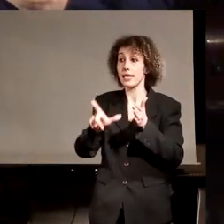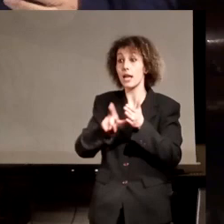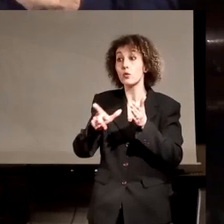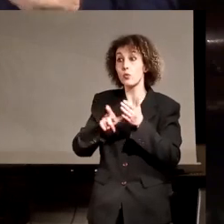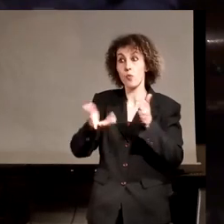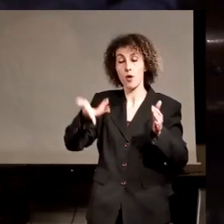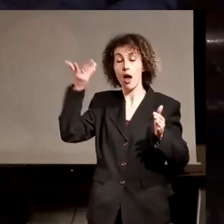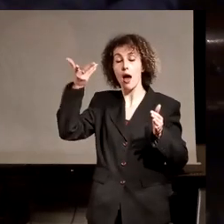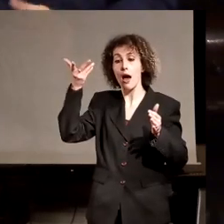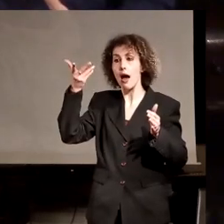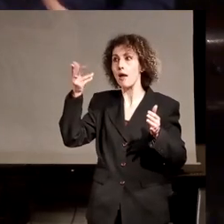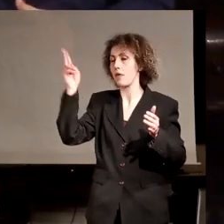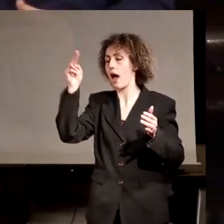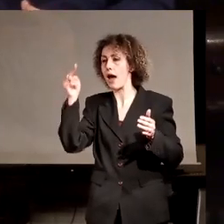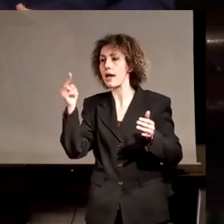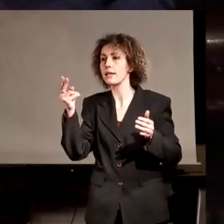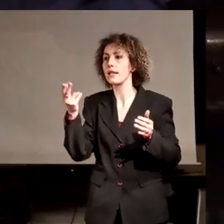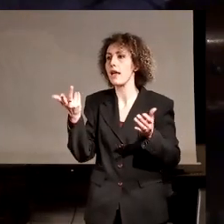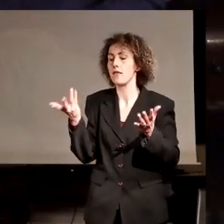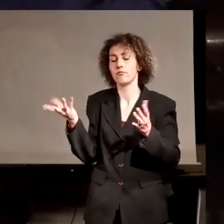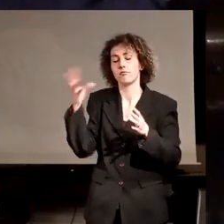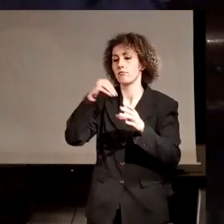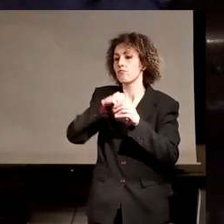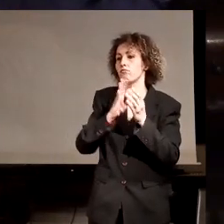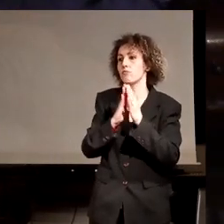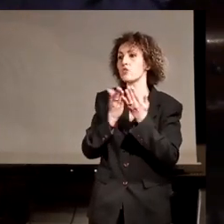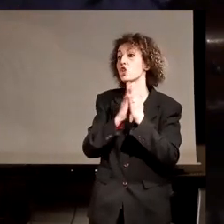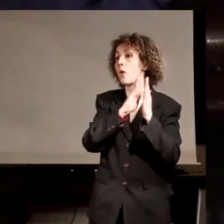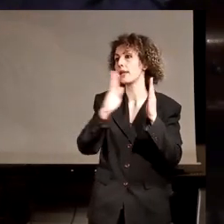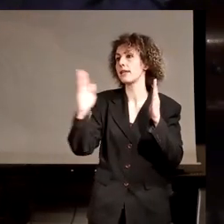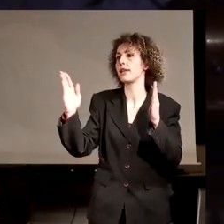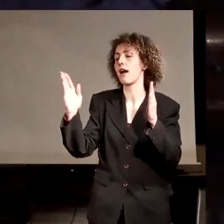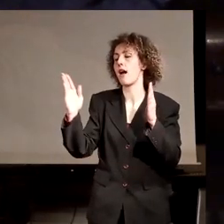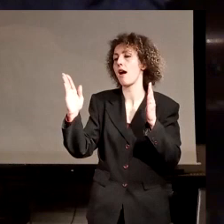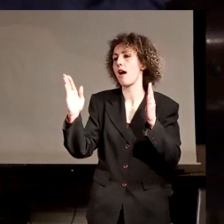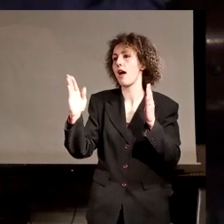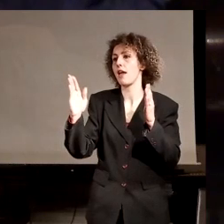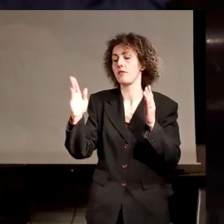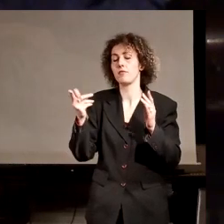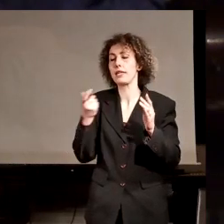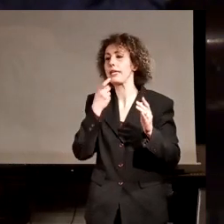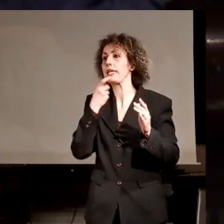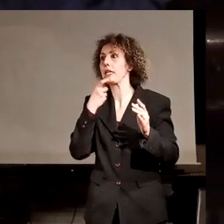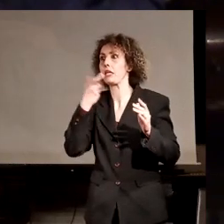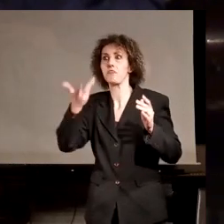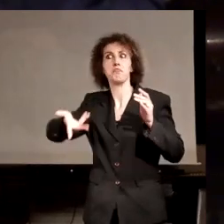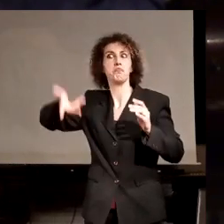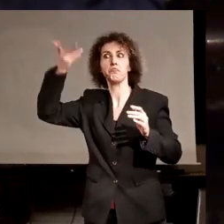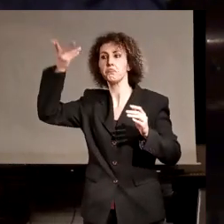diventano delle voci di enciclopedie domicilio i fuoriclasse diventano delle voci del dizionario